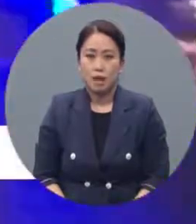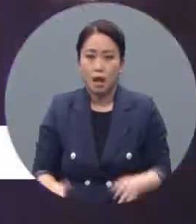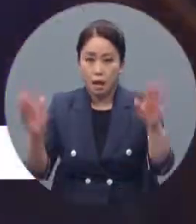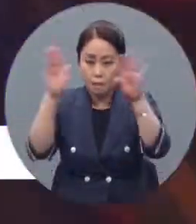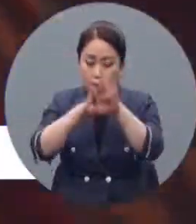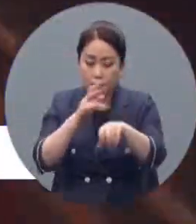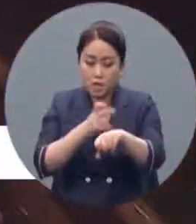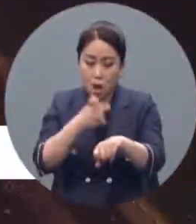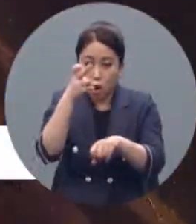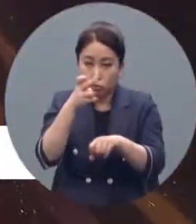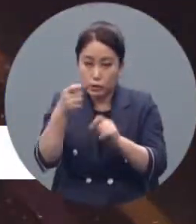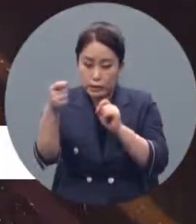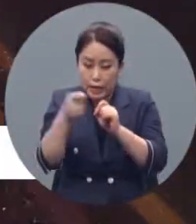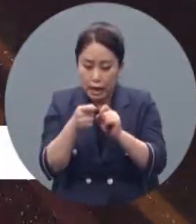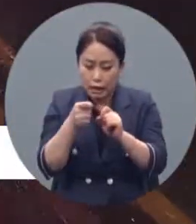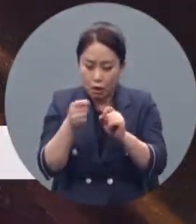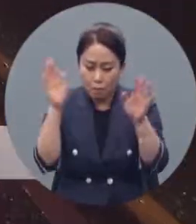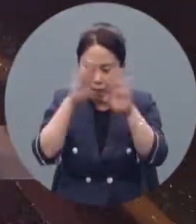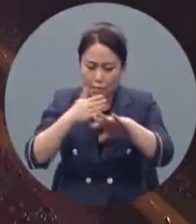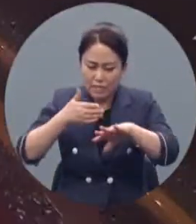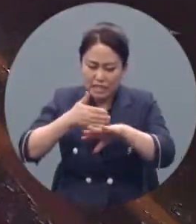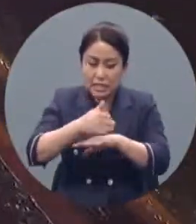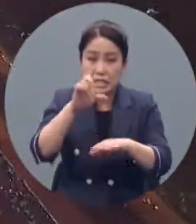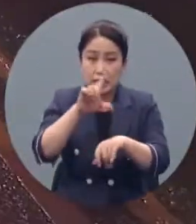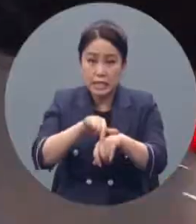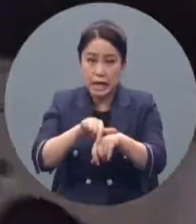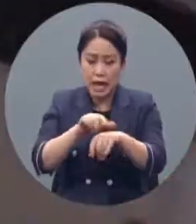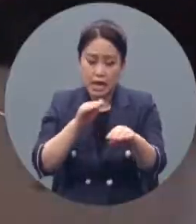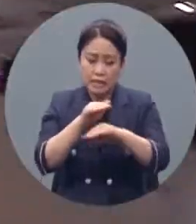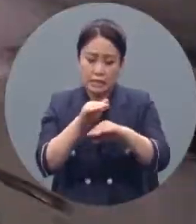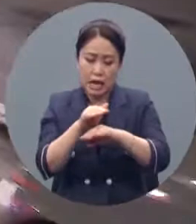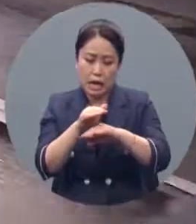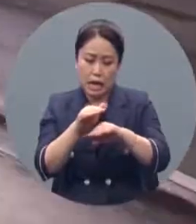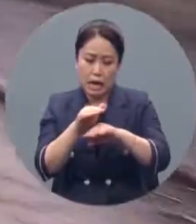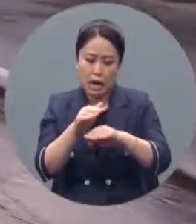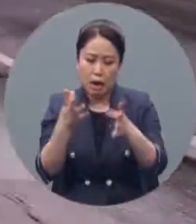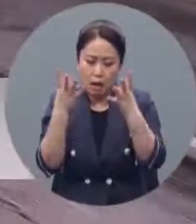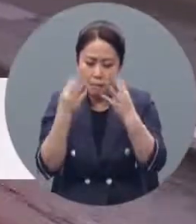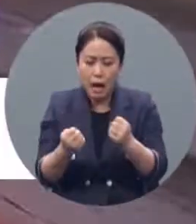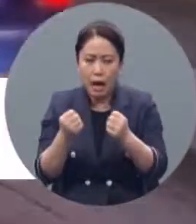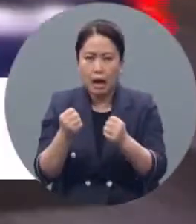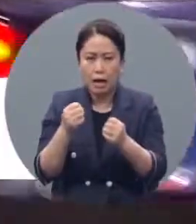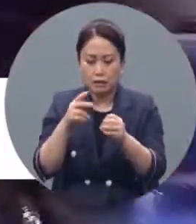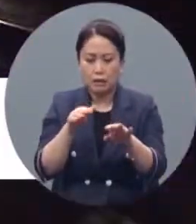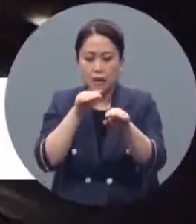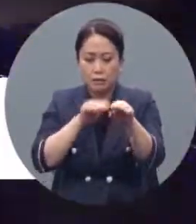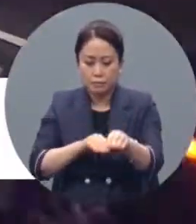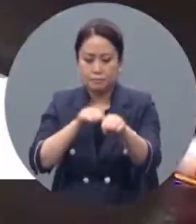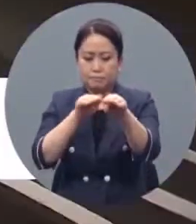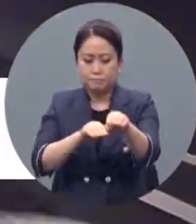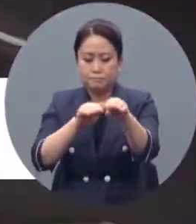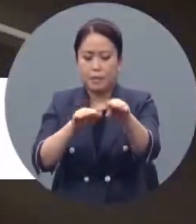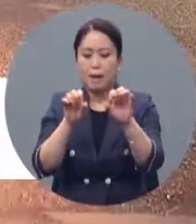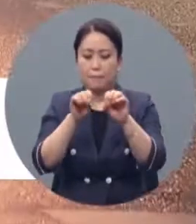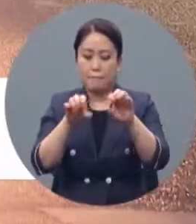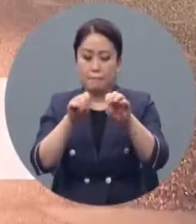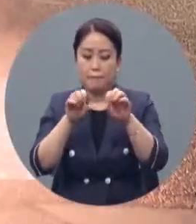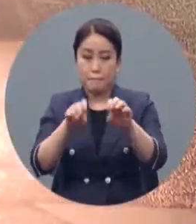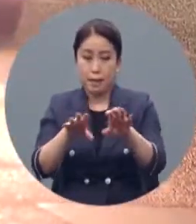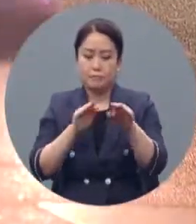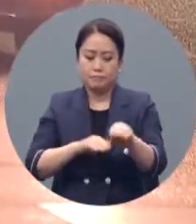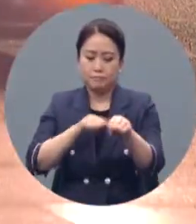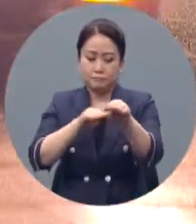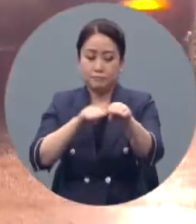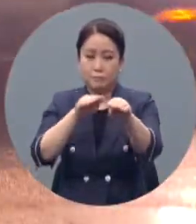자정각타운 심야 시간. 차량 수십 대가 비상등을 켜고 줄을 맞춰 이동합니다. 전국에서 모인 자영업